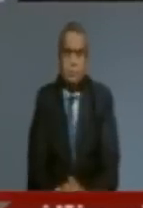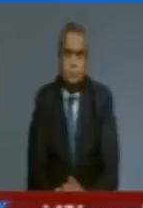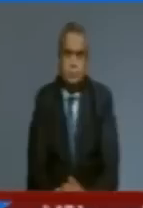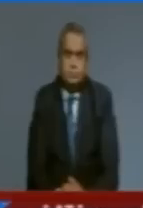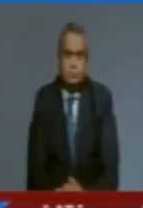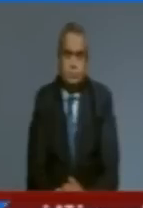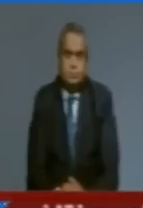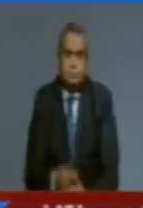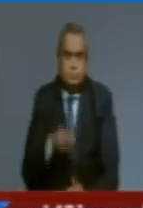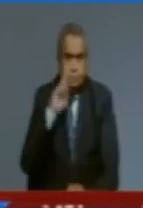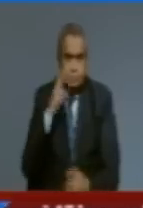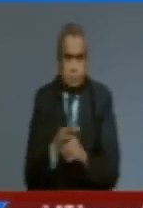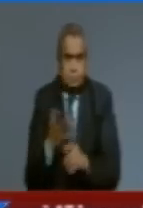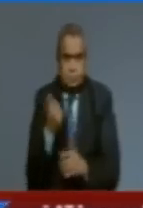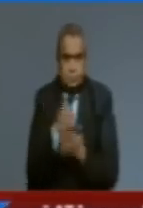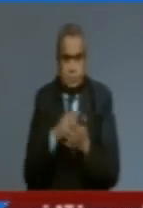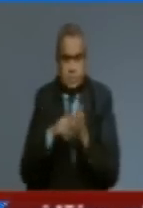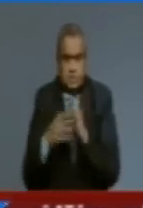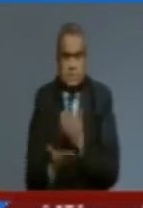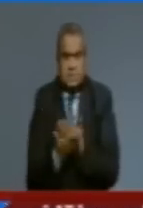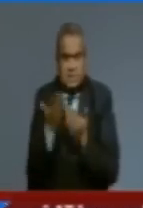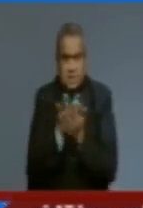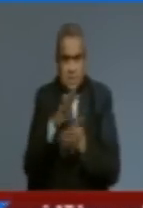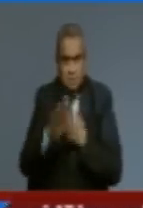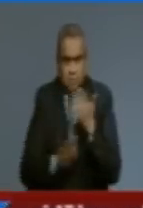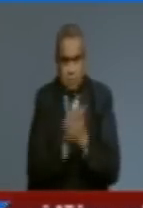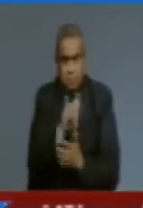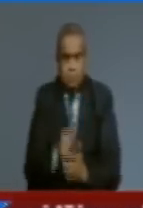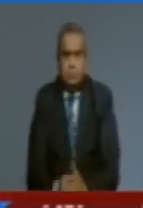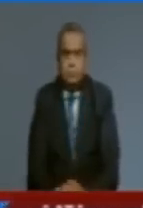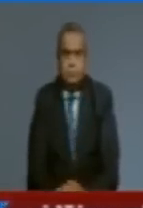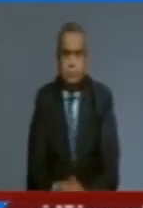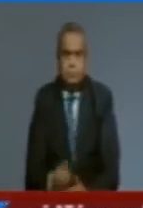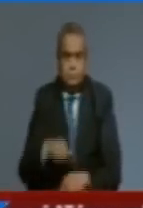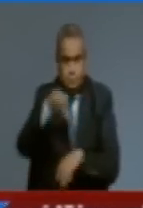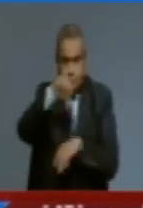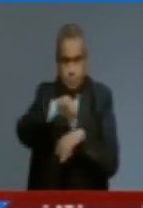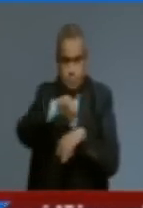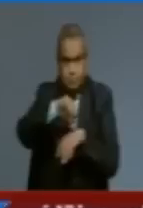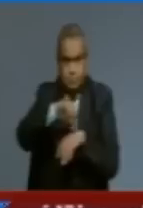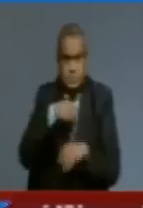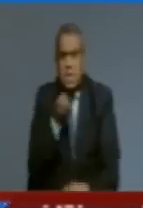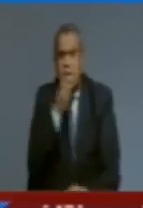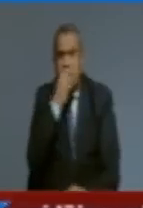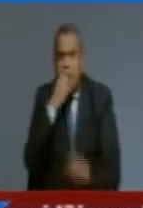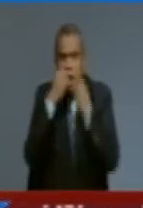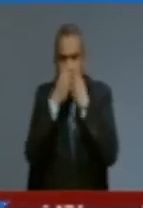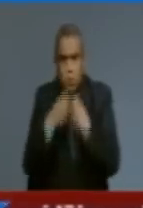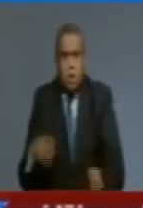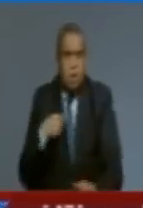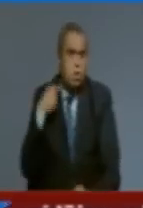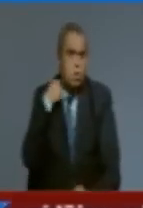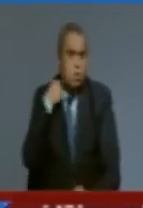وباين في التداعيات في مجال الأمن الغذائي. نرى ذلك